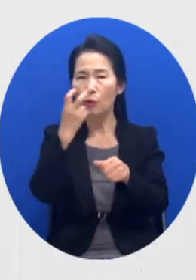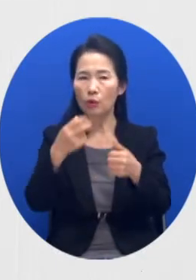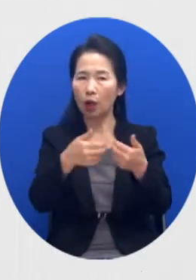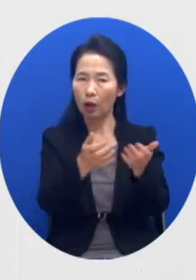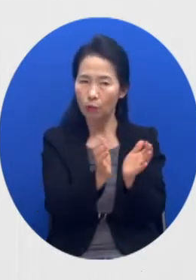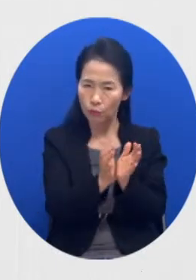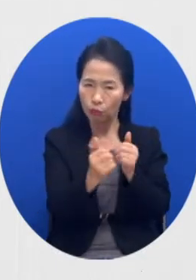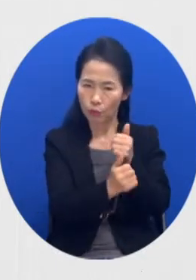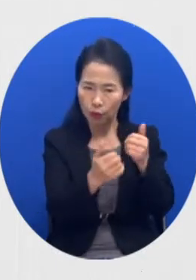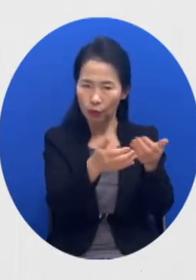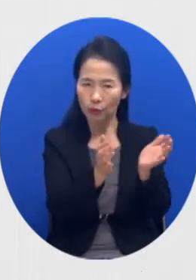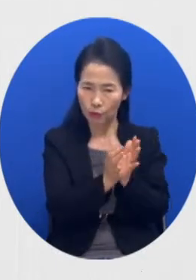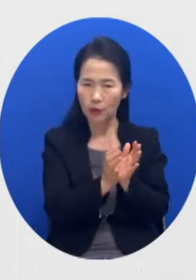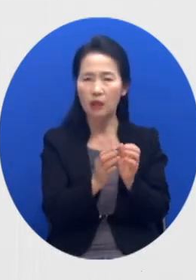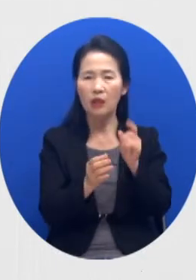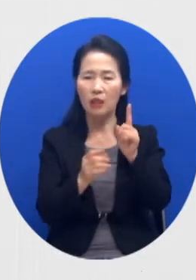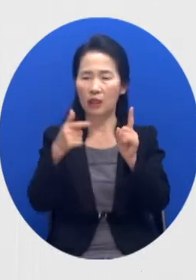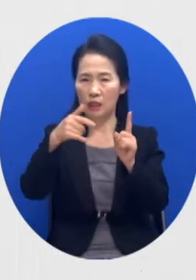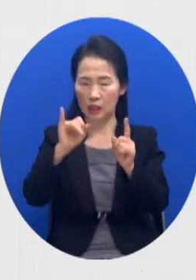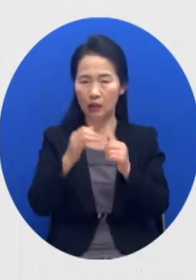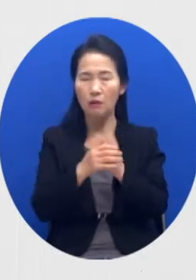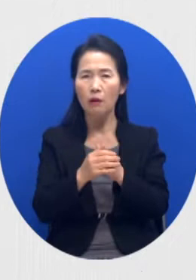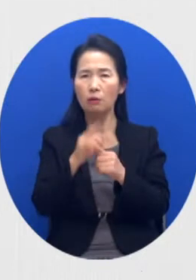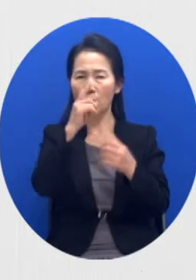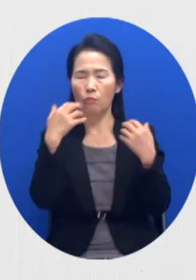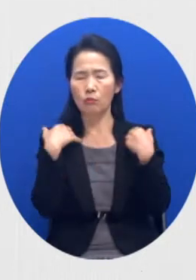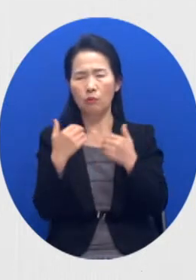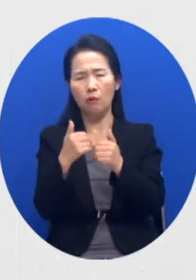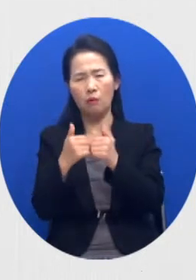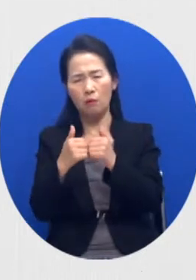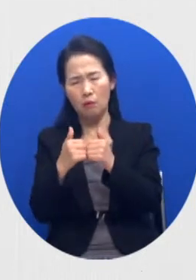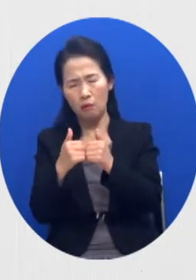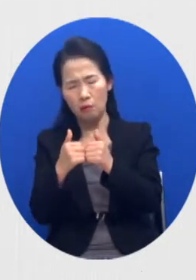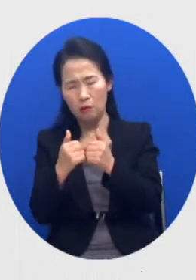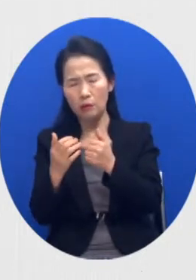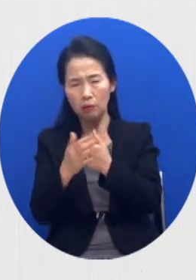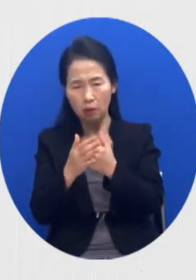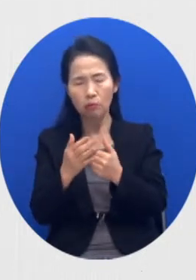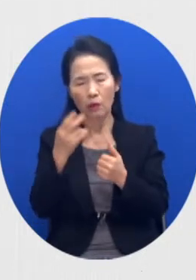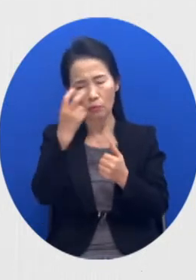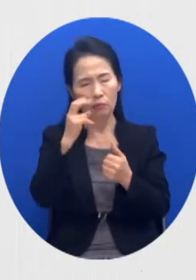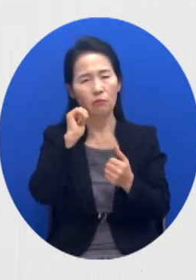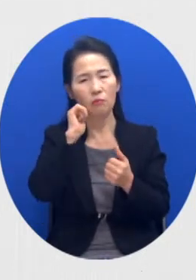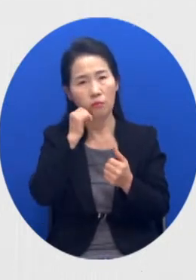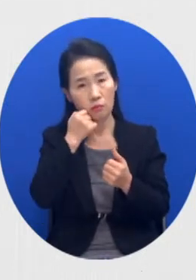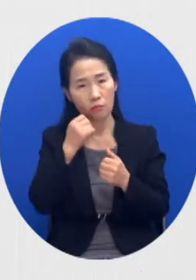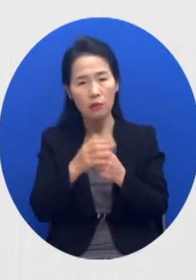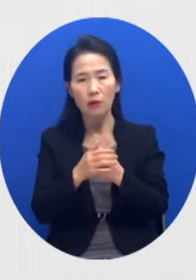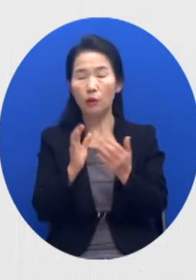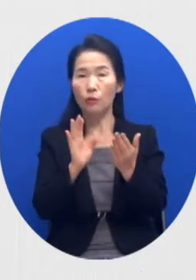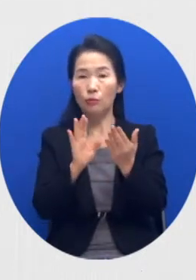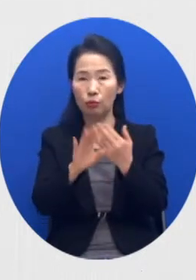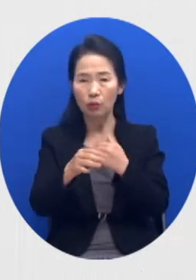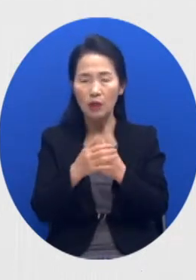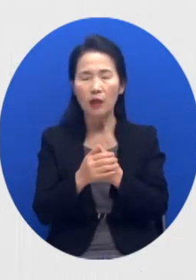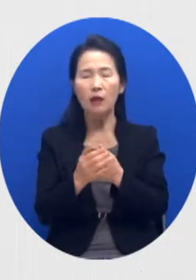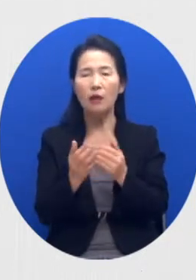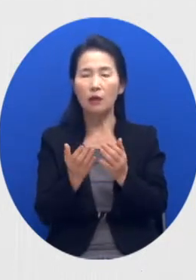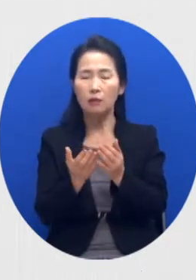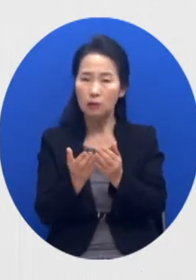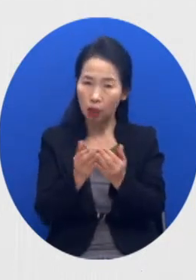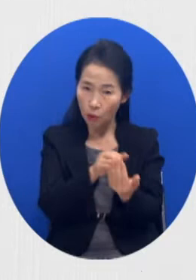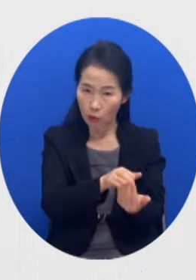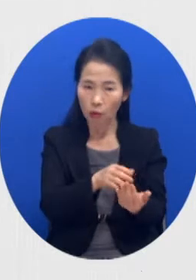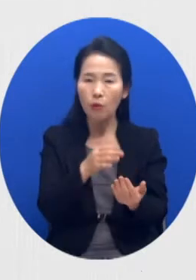1기. 정부와의 갈등을 겪으며 조사의 난항을 겪었습니다. 이후 세월호 사건 진상 규명을 내건